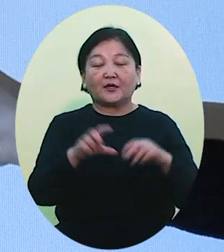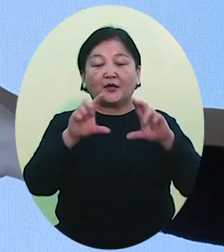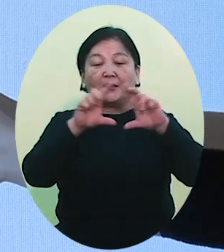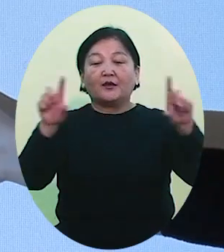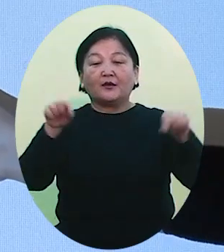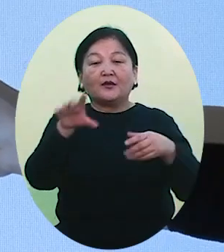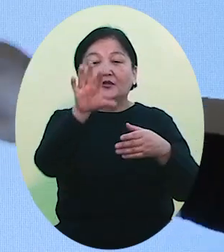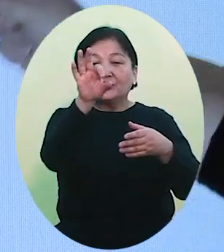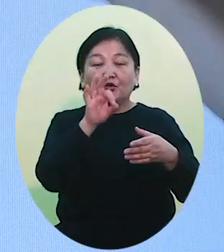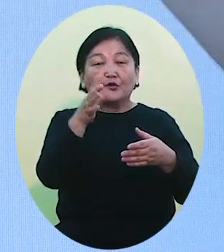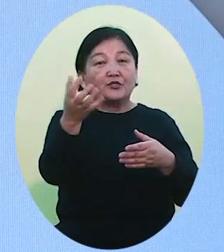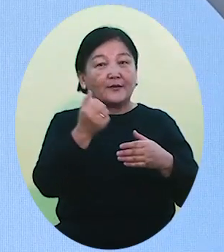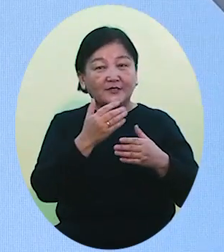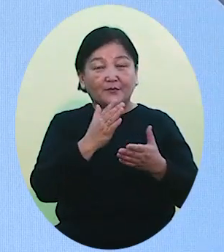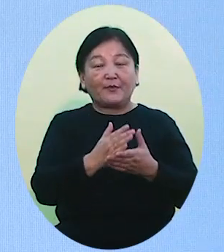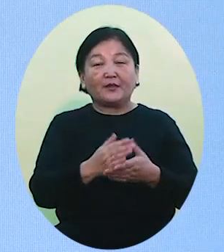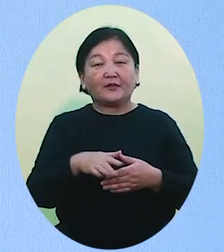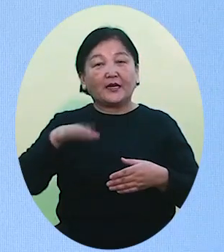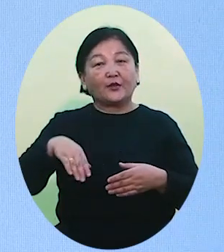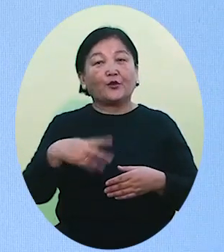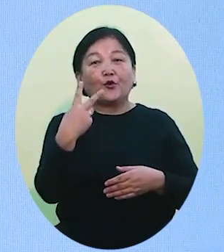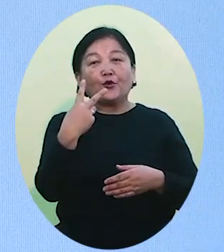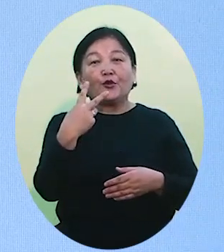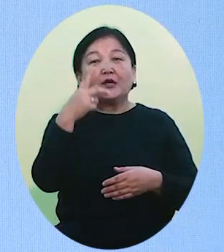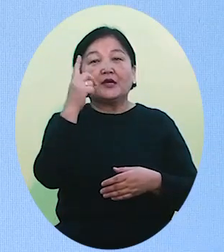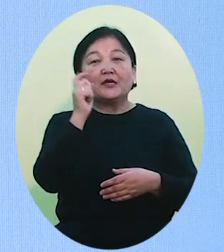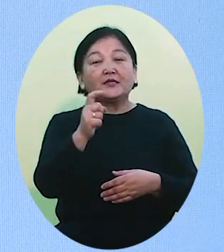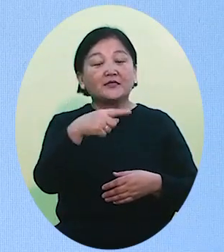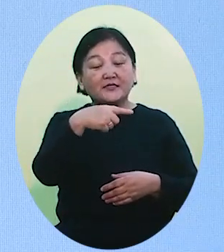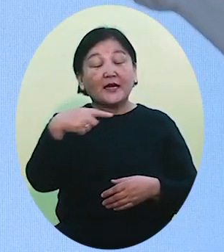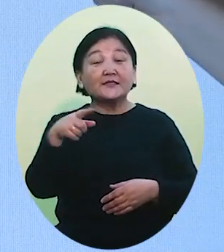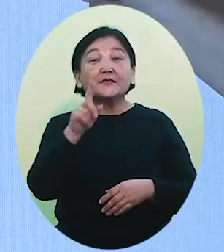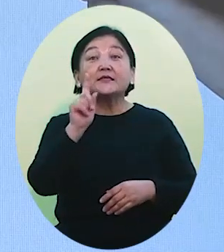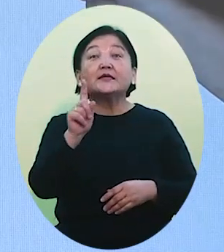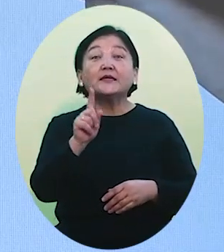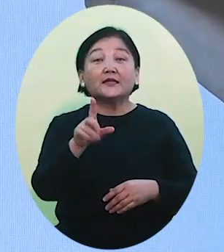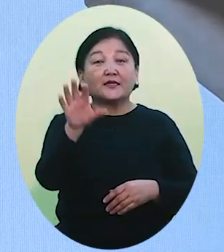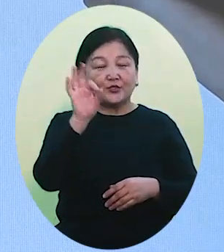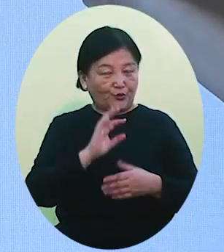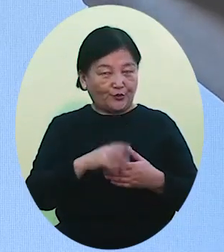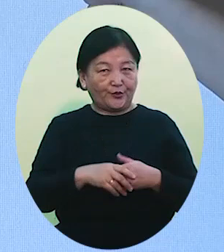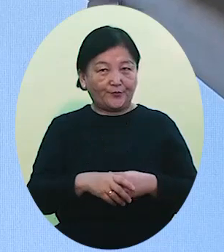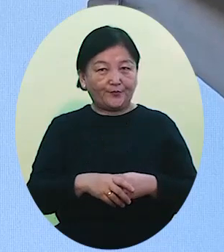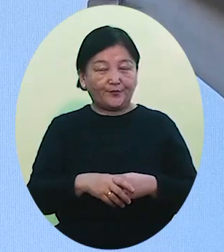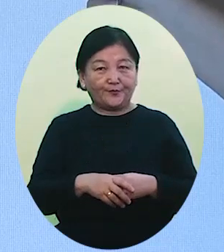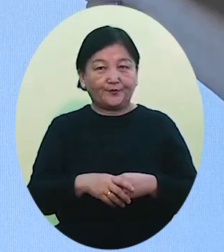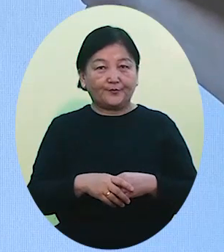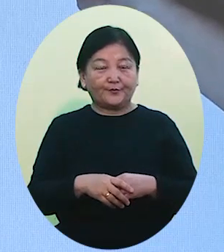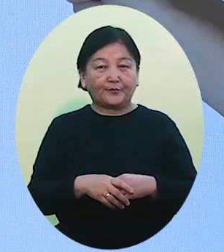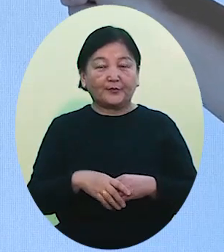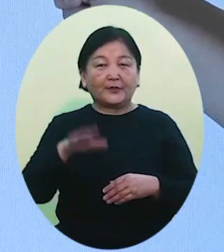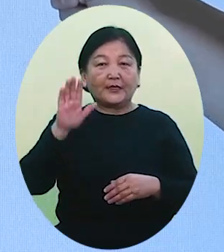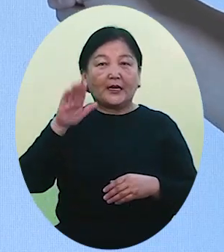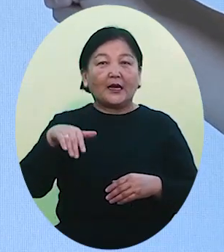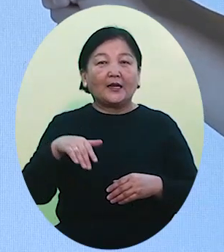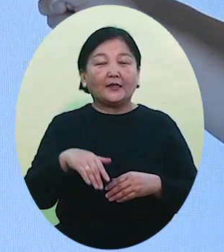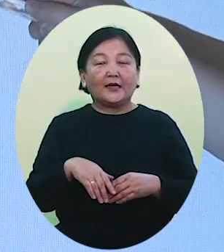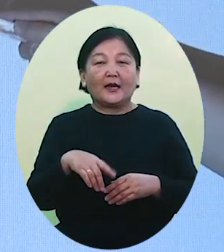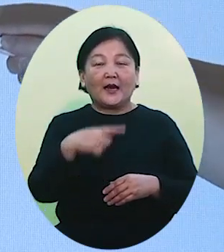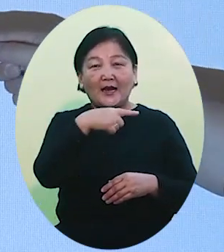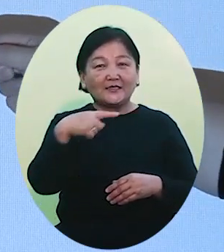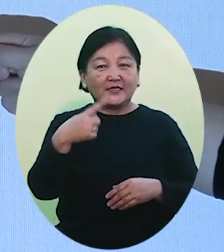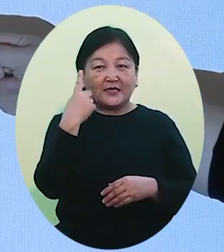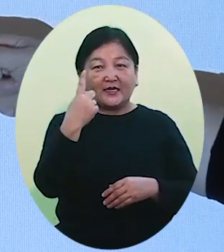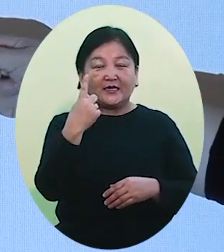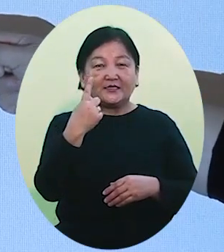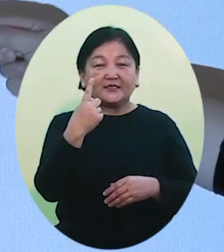пропорционал хамааралтай. За дараа нь 2x-с 1-ийг хасъя. 2x-с 1-ийг хасъя. За